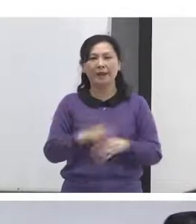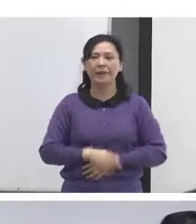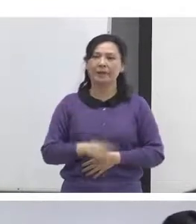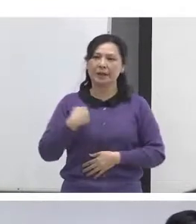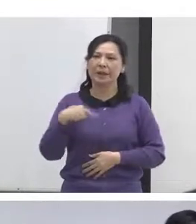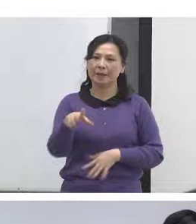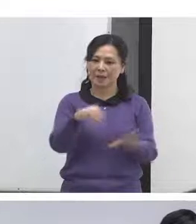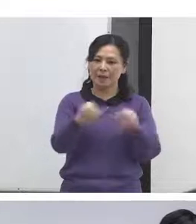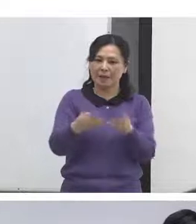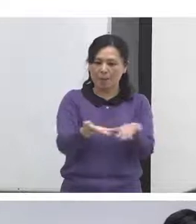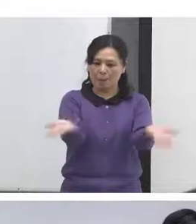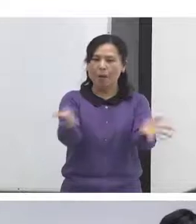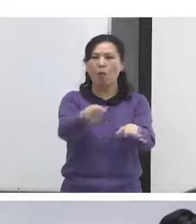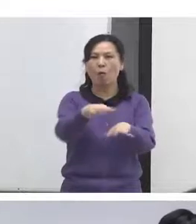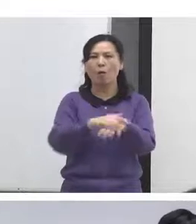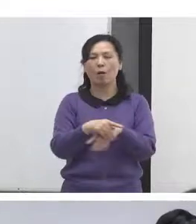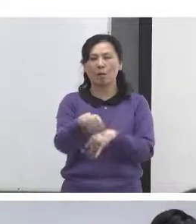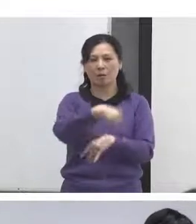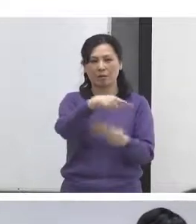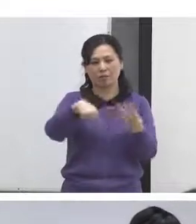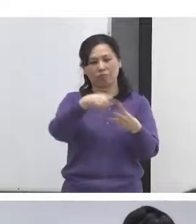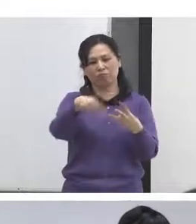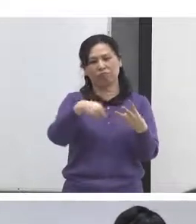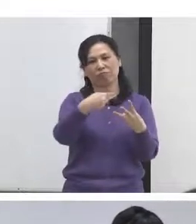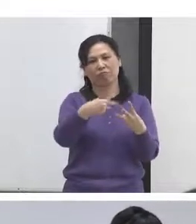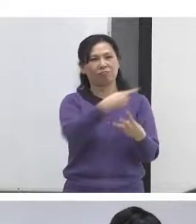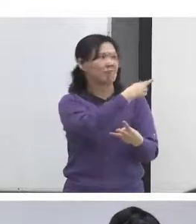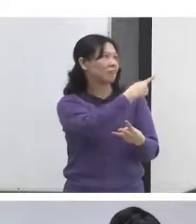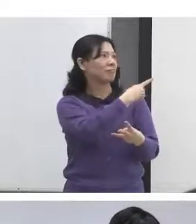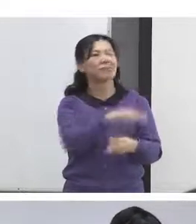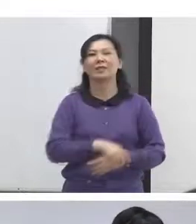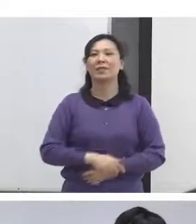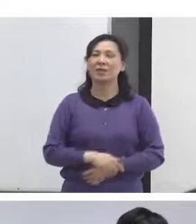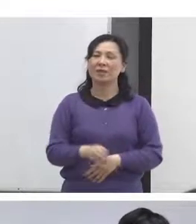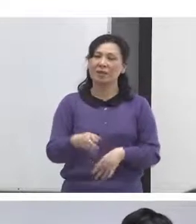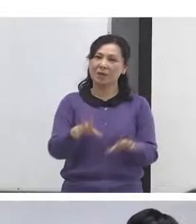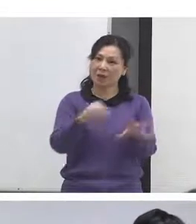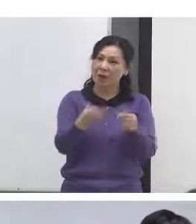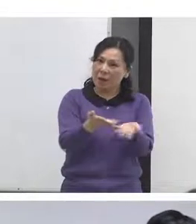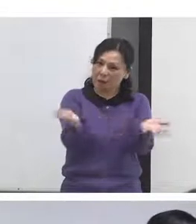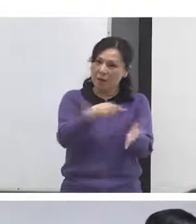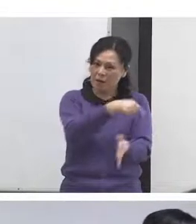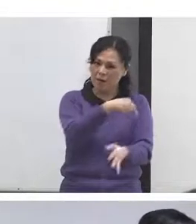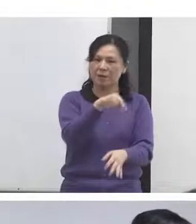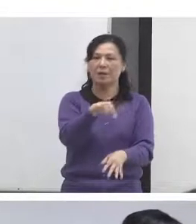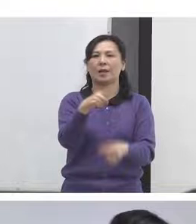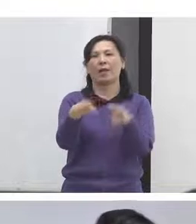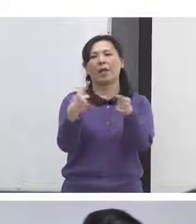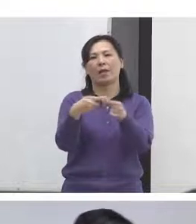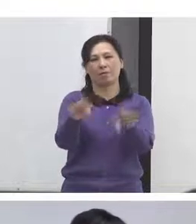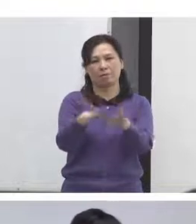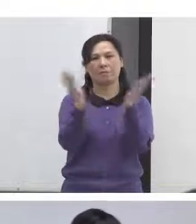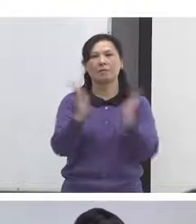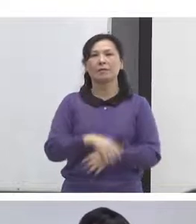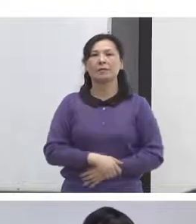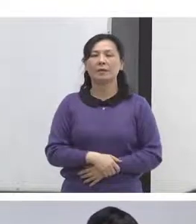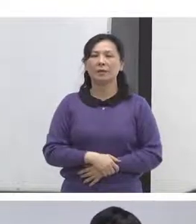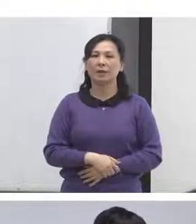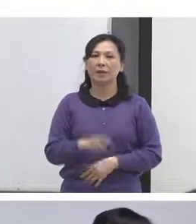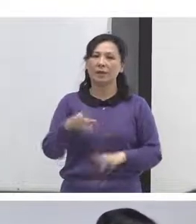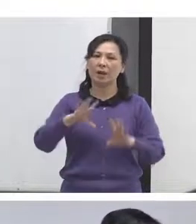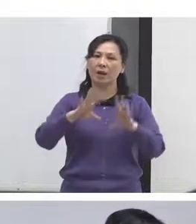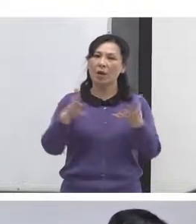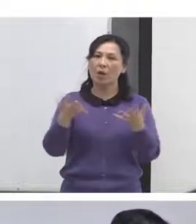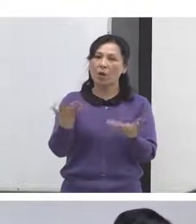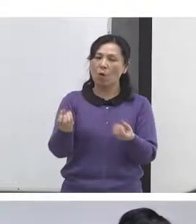放资料、大数据跟群众外包这个毛氏三件。所以其实主要的开放资料是从那个时候开始的。那个时候就是由国发会